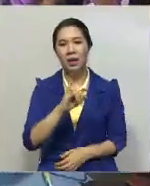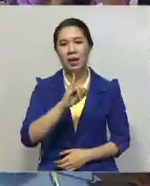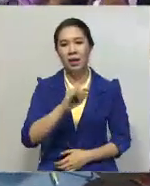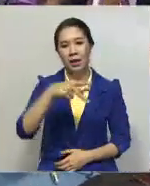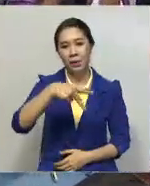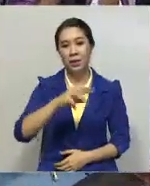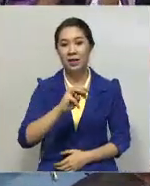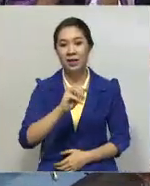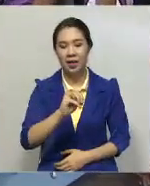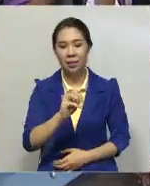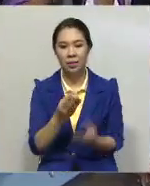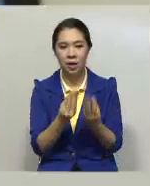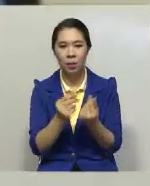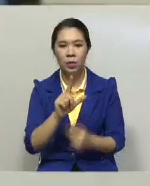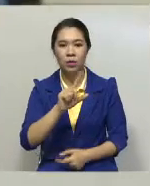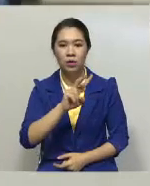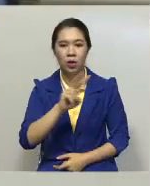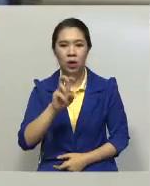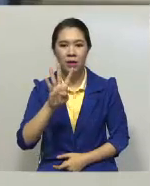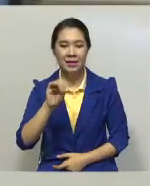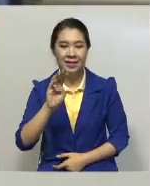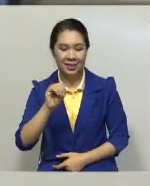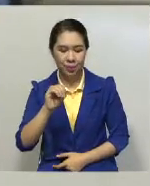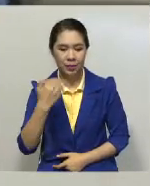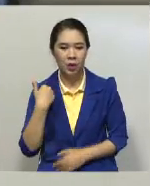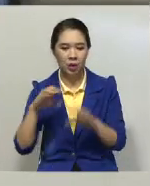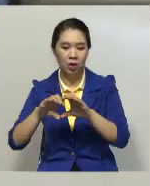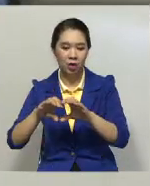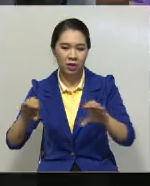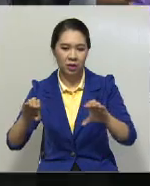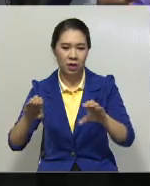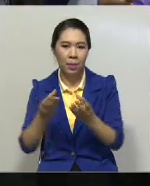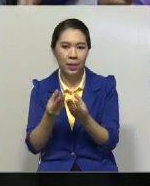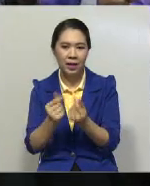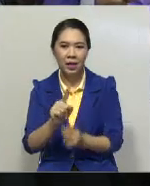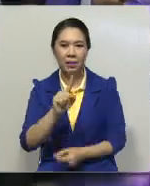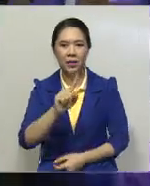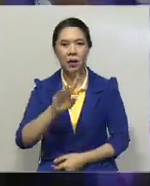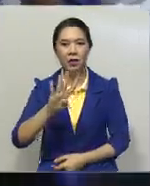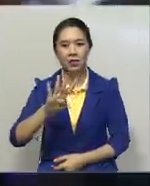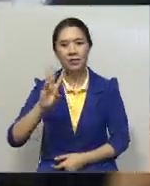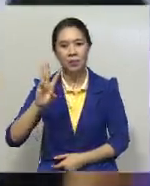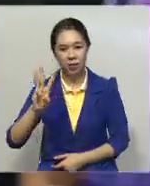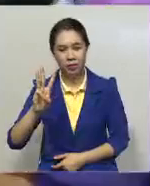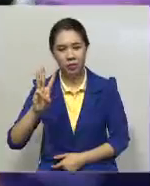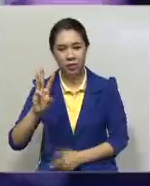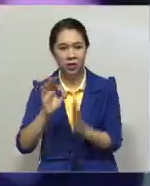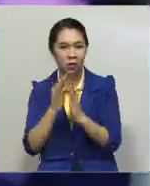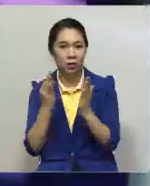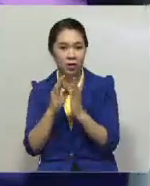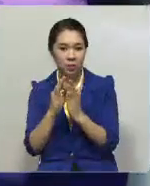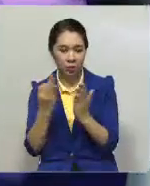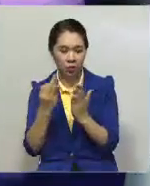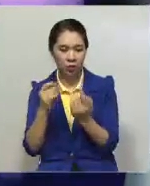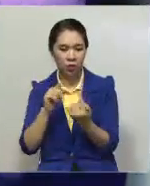ช่อง240หรือว่าเป็นกล่อง GMMZ นะครับที่ช่อง146หรือว่าทาง Facebook ส